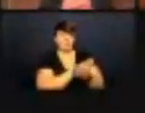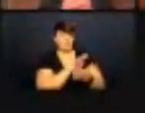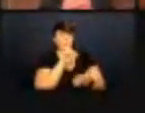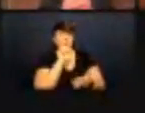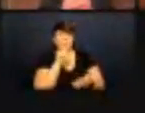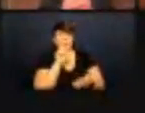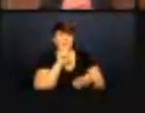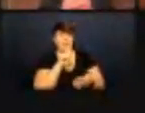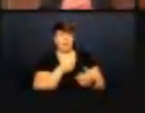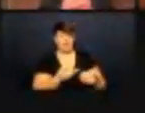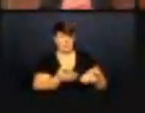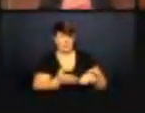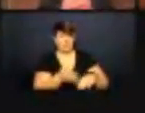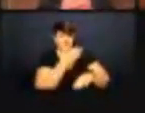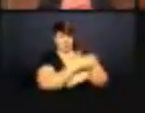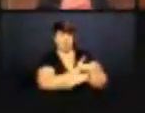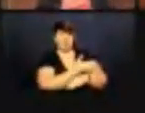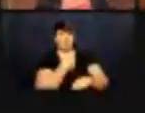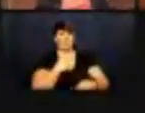lugha